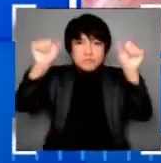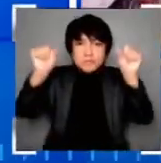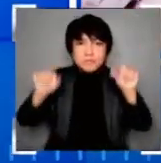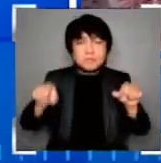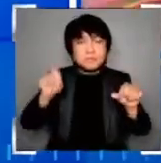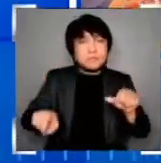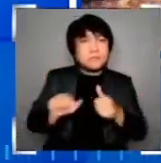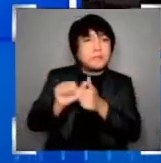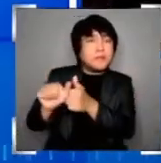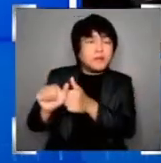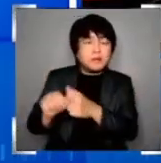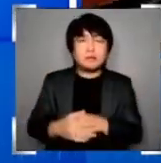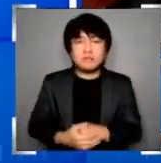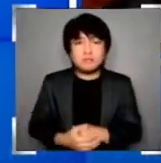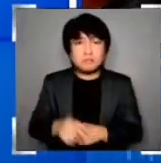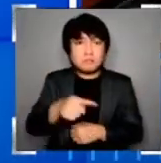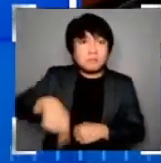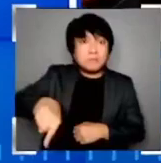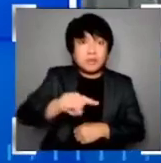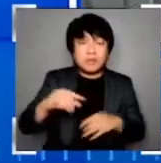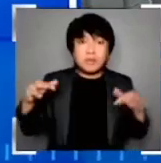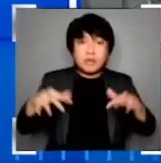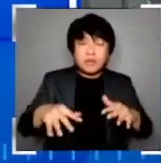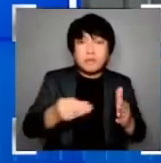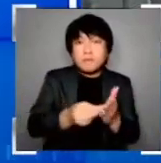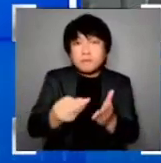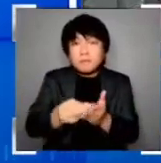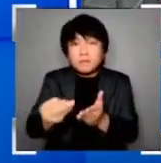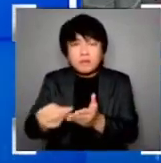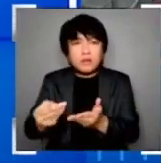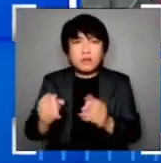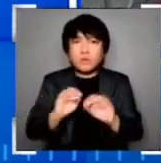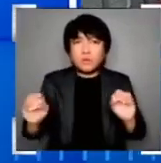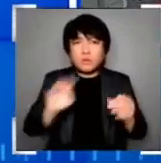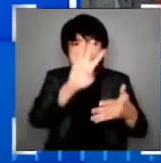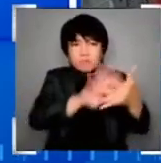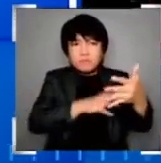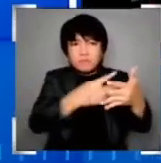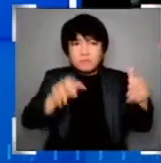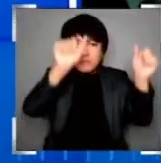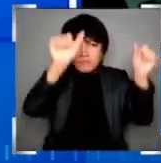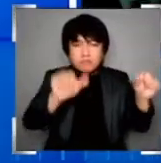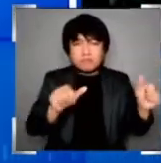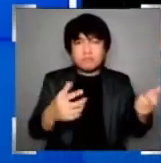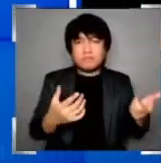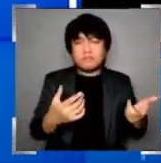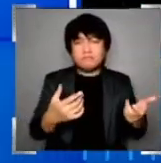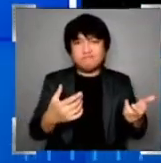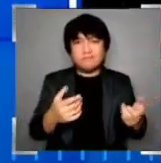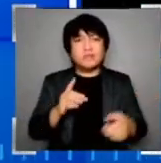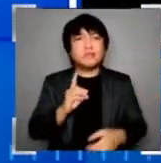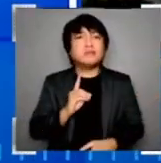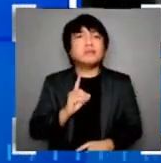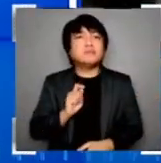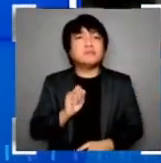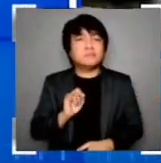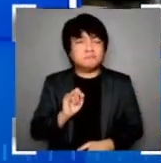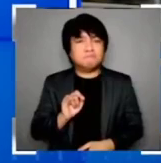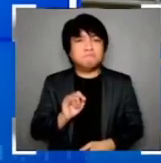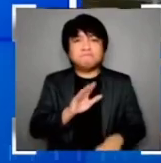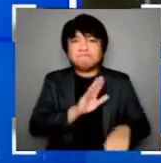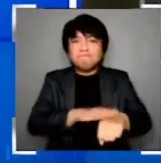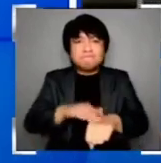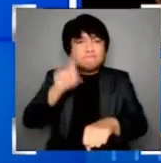umano ang mga panindang walang price tag. Nagpaskil ng price guide ang DTI sa mga tindahan para makapagkumpara ang